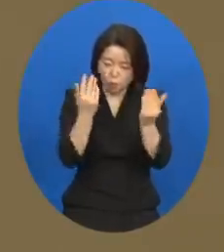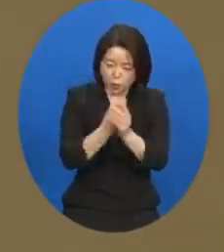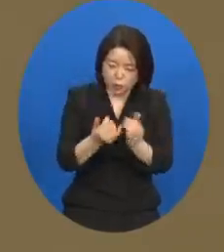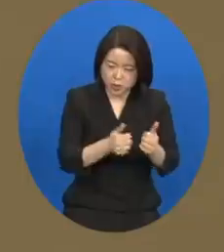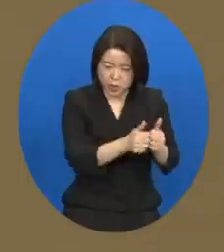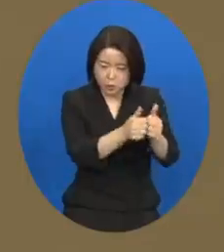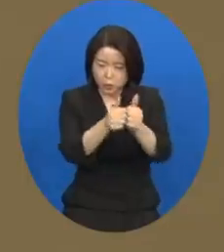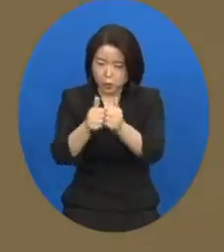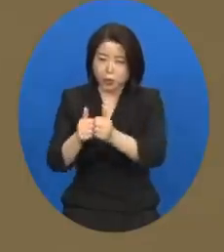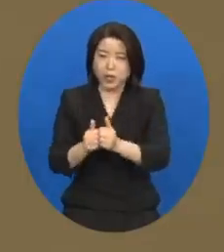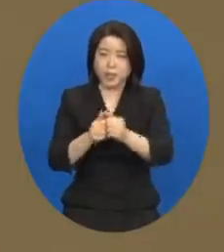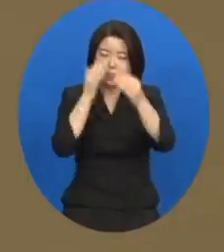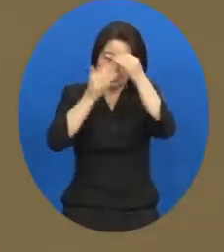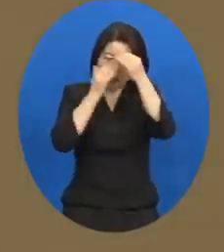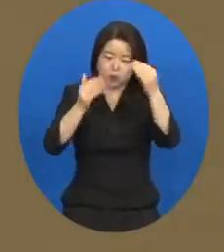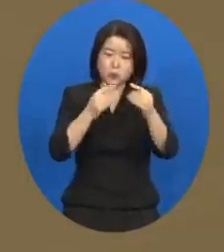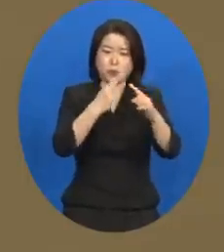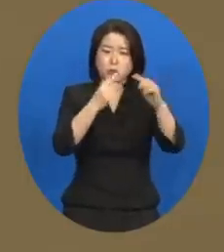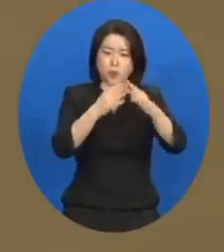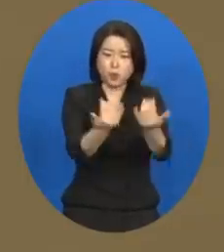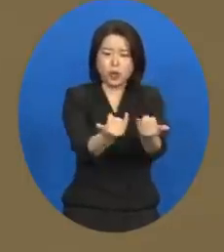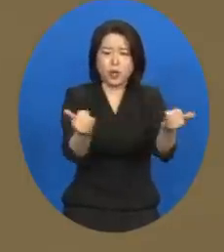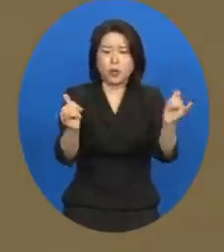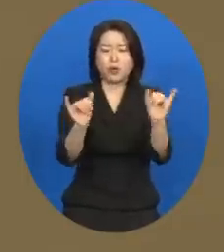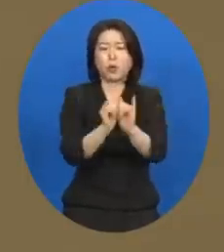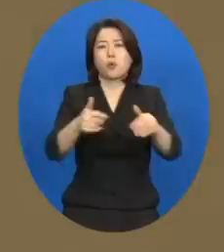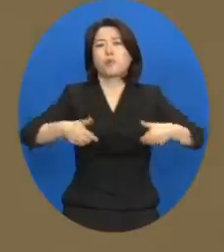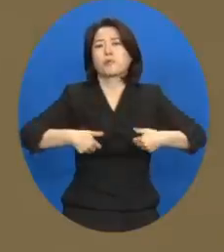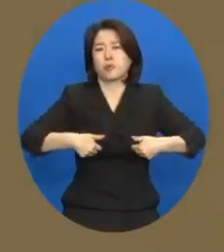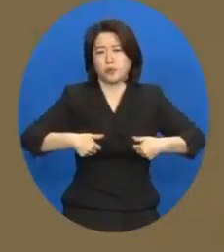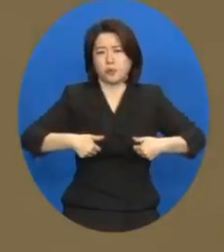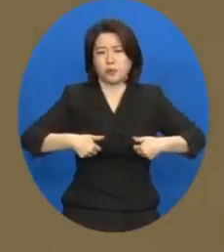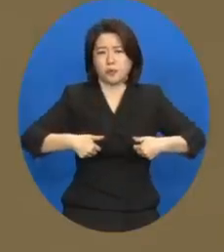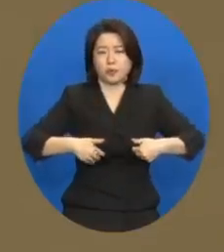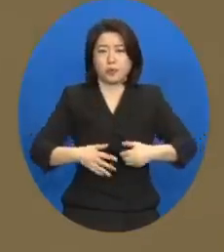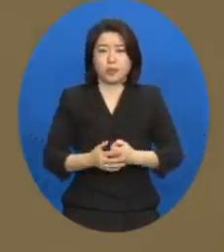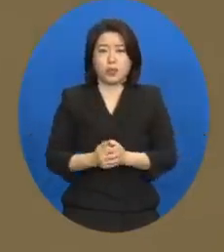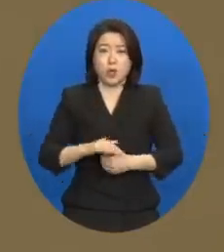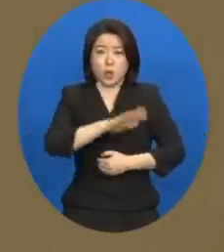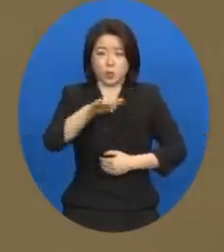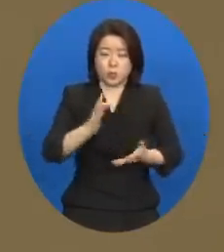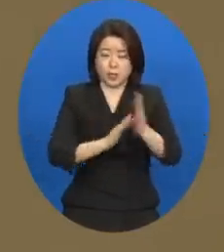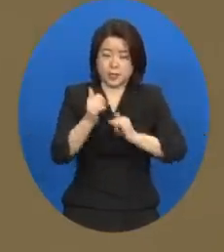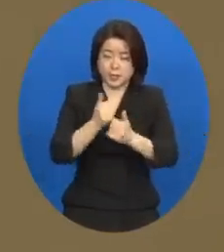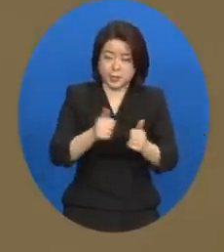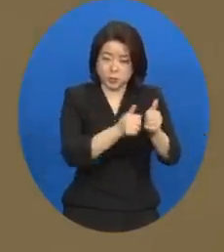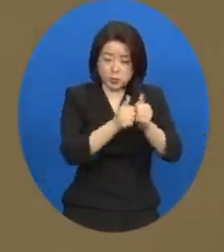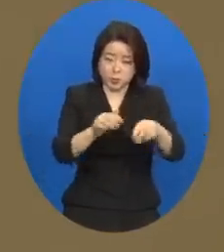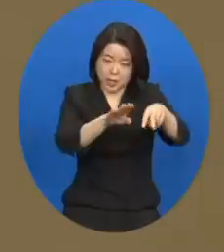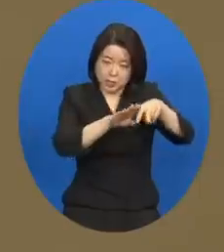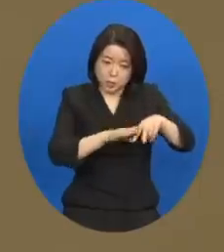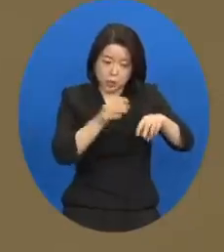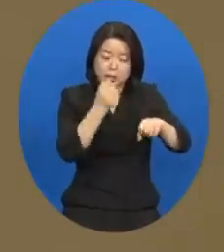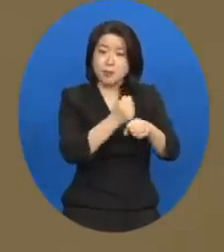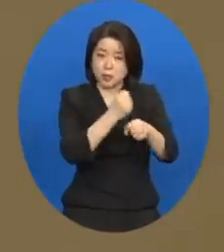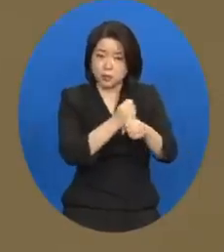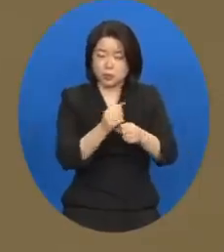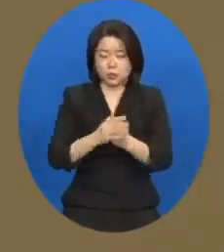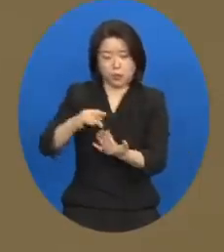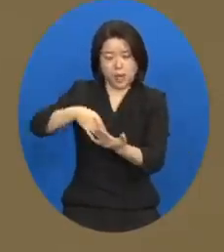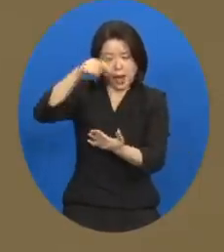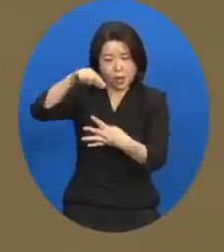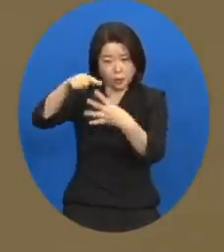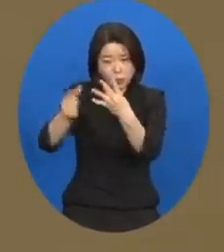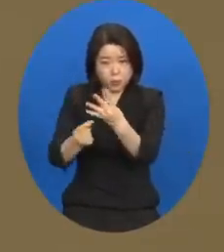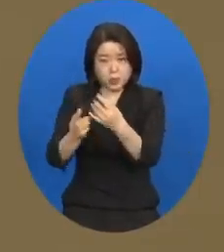동행하는 성도들의 교회 공동체가 필요한 거예요. 우리가 예수 동행 속회를 만들고자 하는 것, 에녹